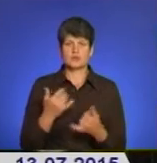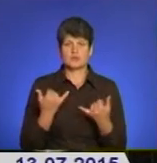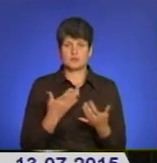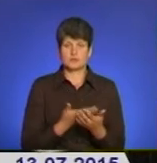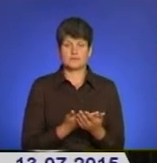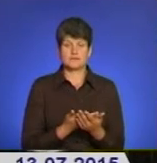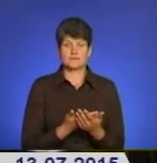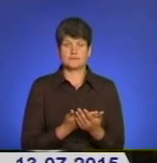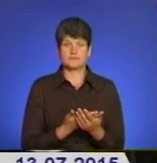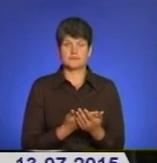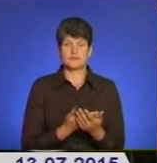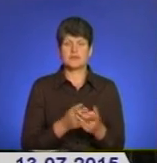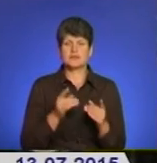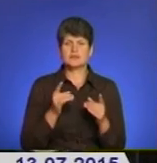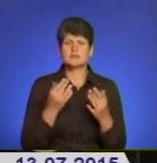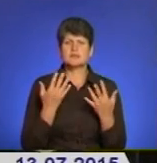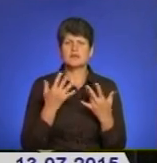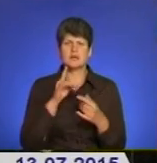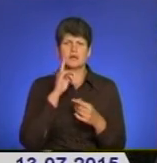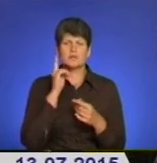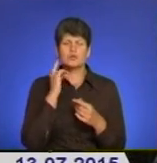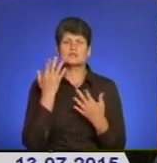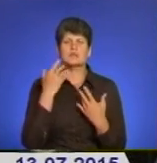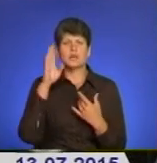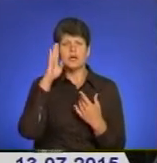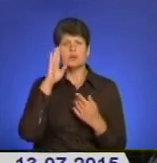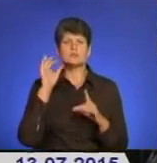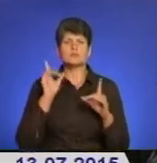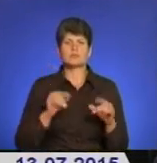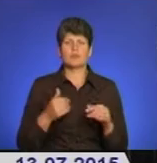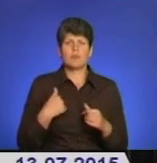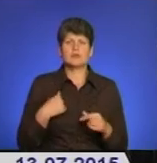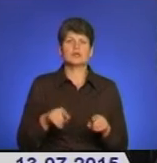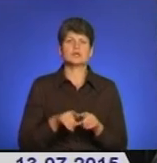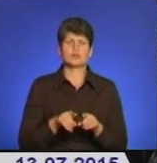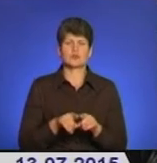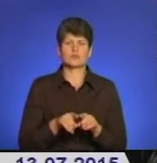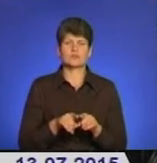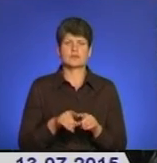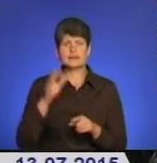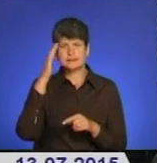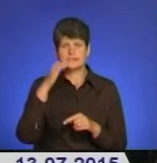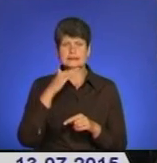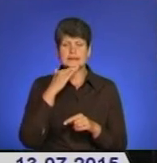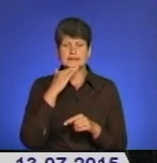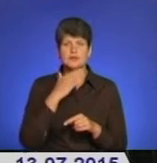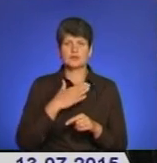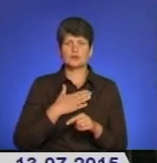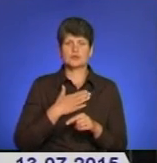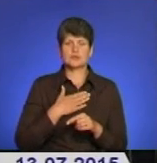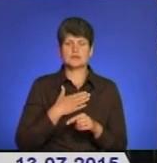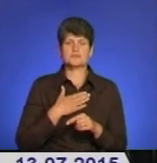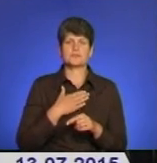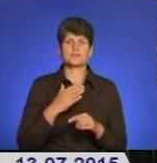всього. Скільки прийшло молодість, скільки хлопців пішло. У мене так само. Тато у нас з дітьми на Сибіру